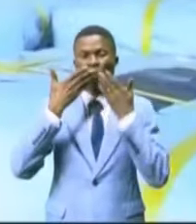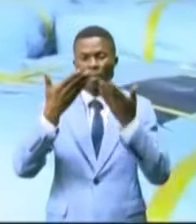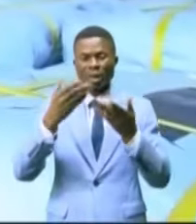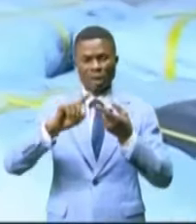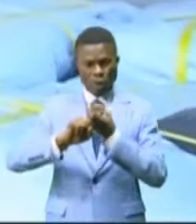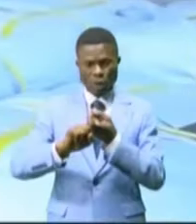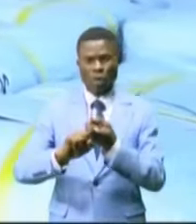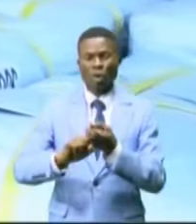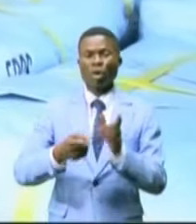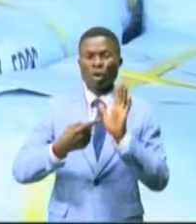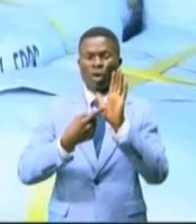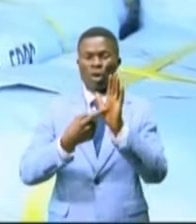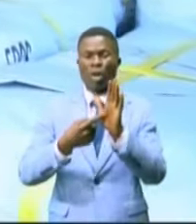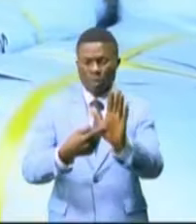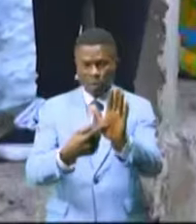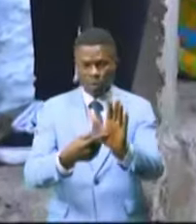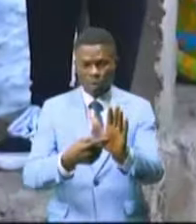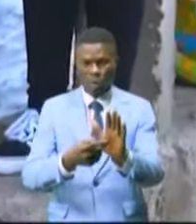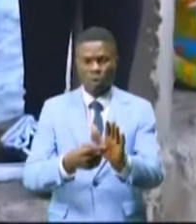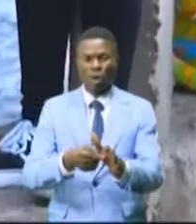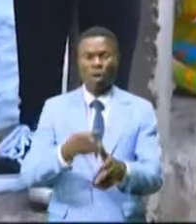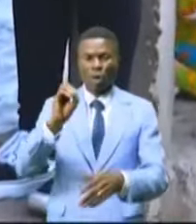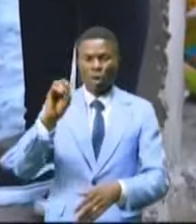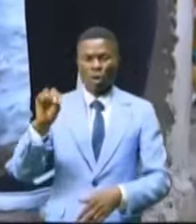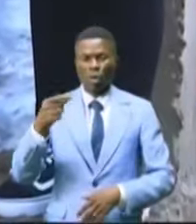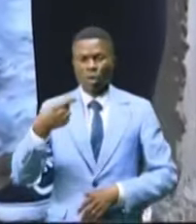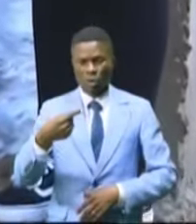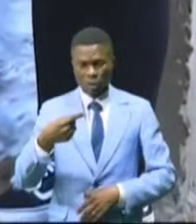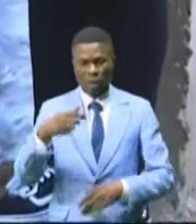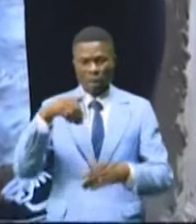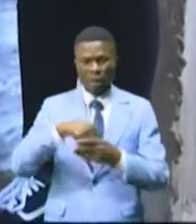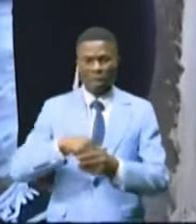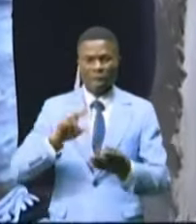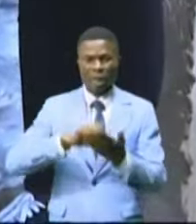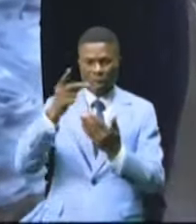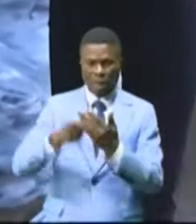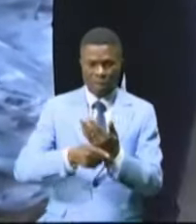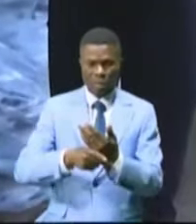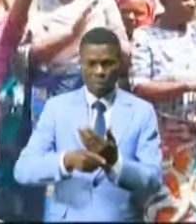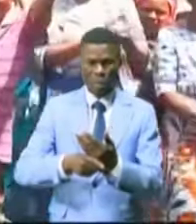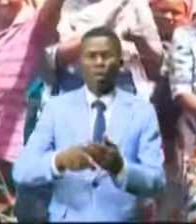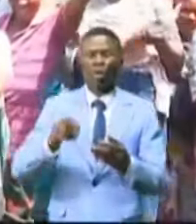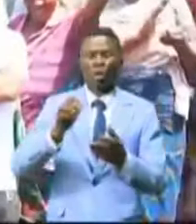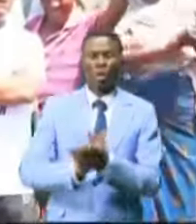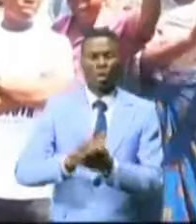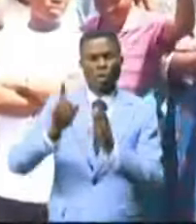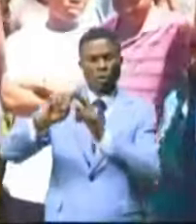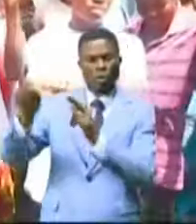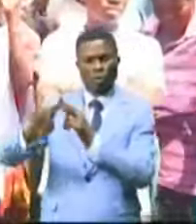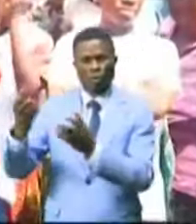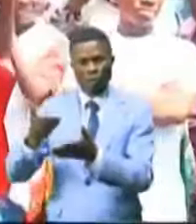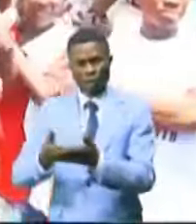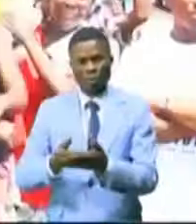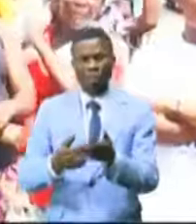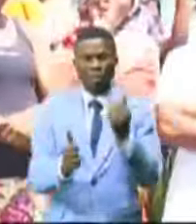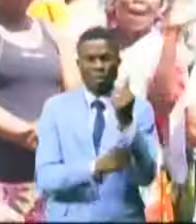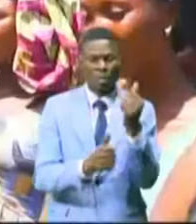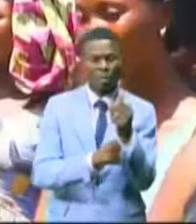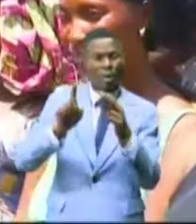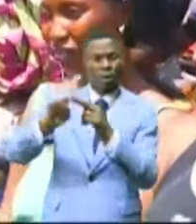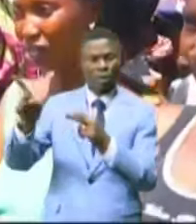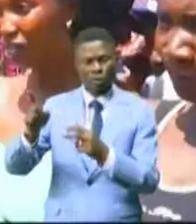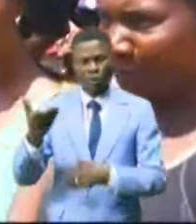vous représenter votre ONG Mutota dans le camp des réfugiés de Bouyimba. Les bénéficiaires, ces